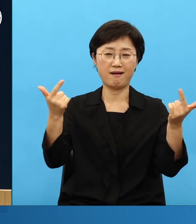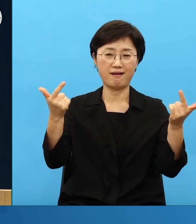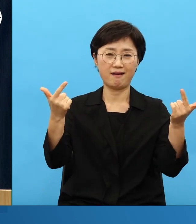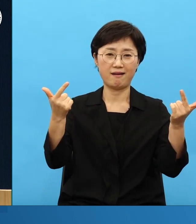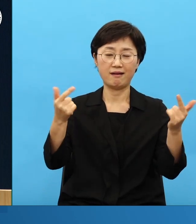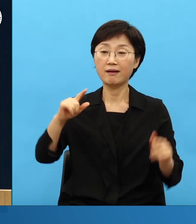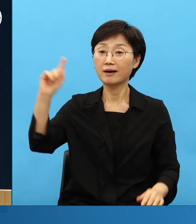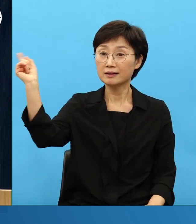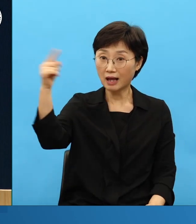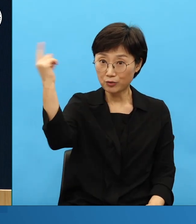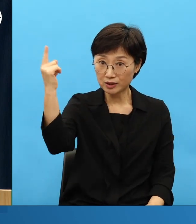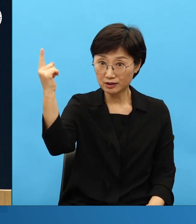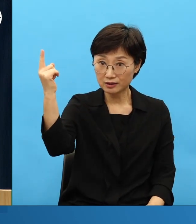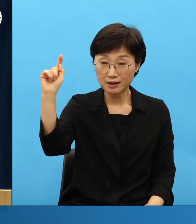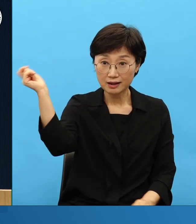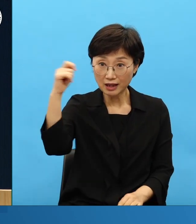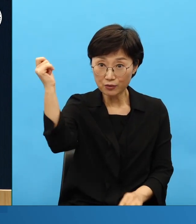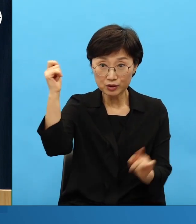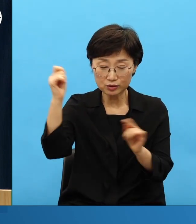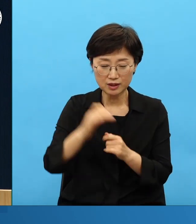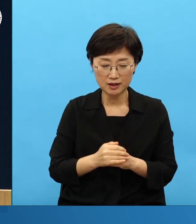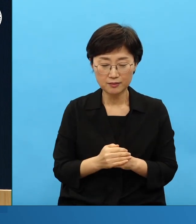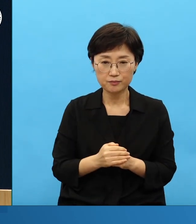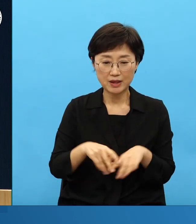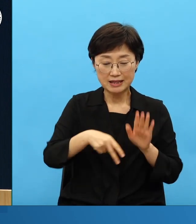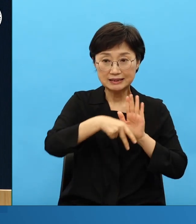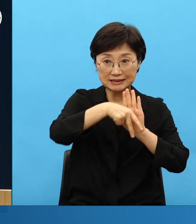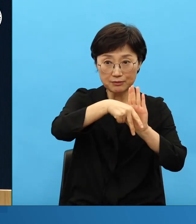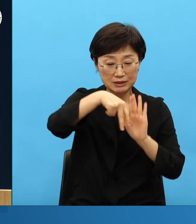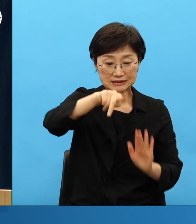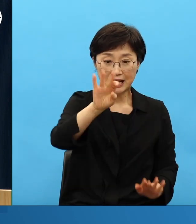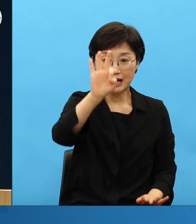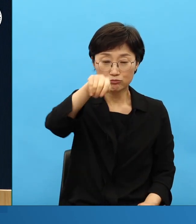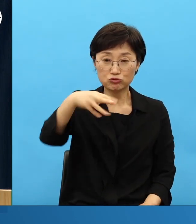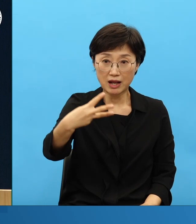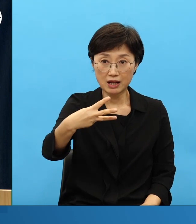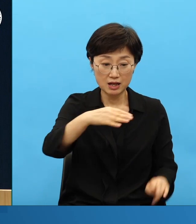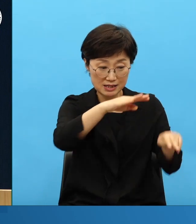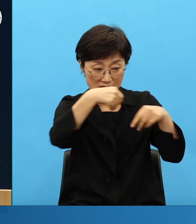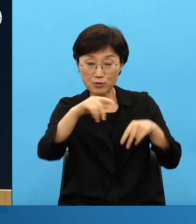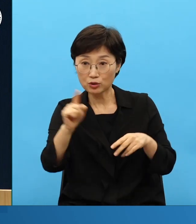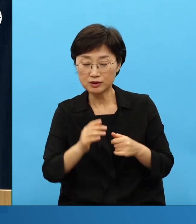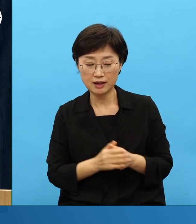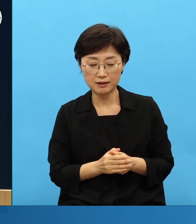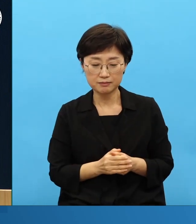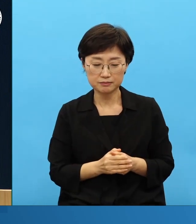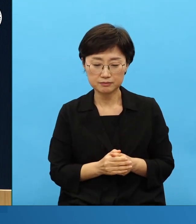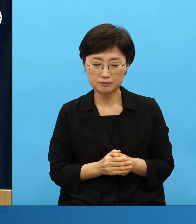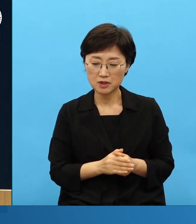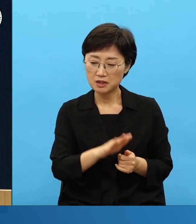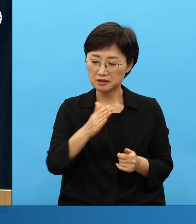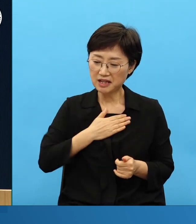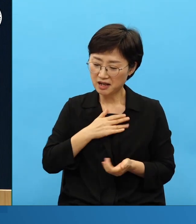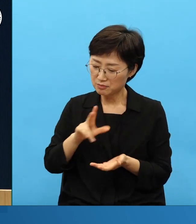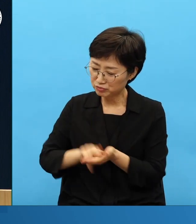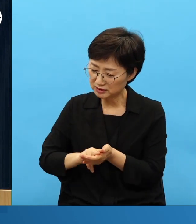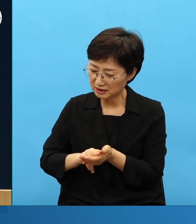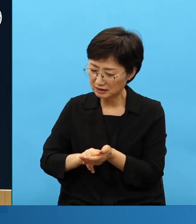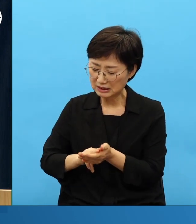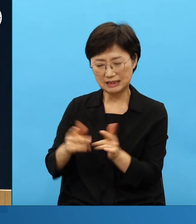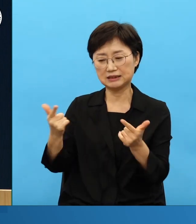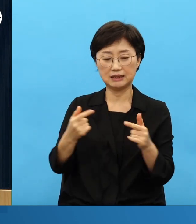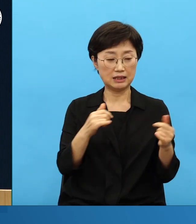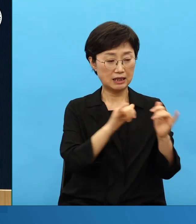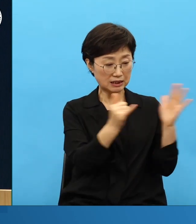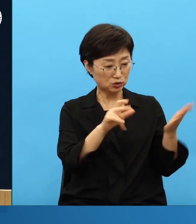다윗, 사무엘 다 깨달아 뭡니까? What did 우리는 교회 문제 속에 있지 않다. 우리는 교회 살리는 주역이다. David